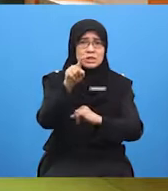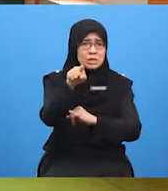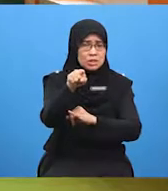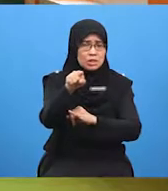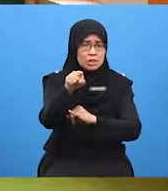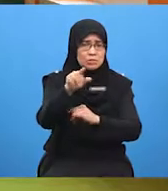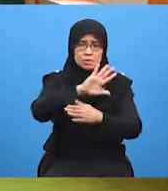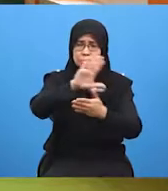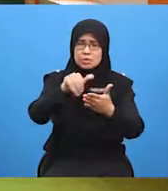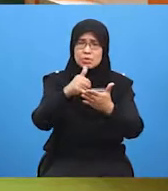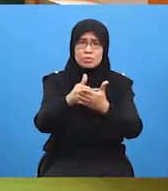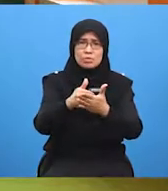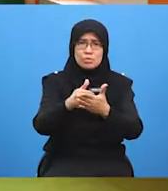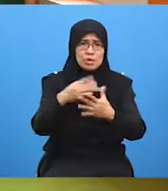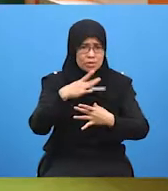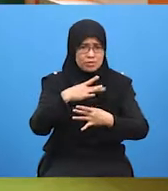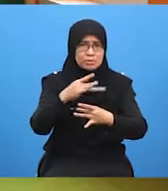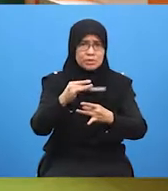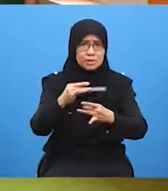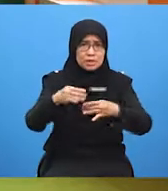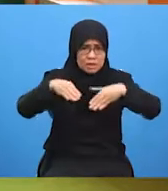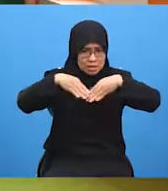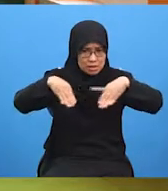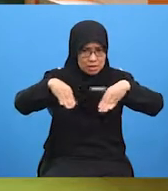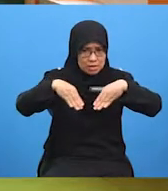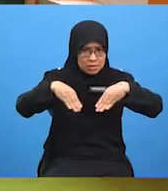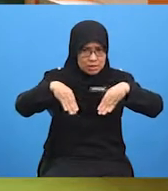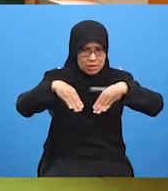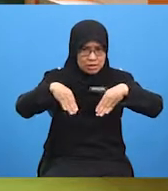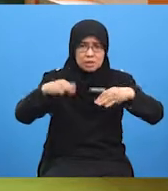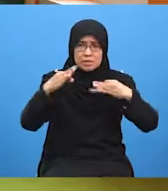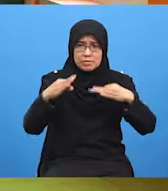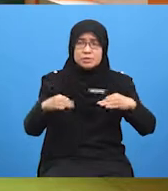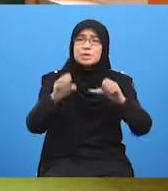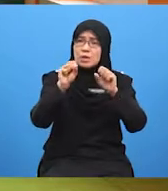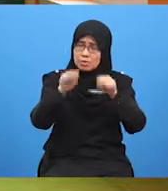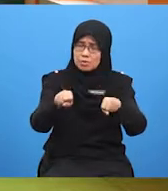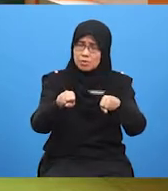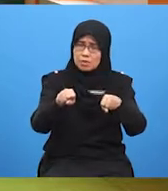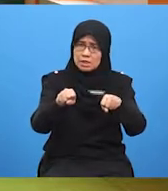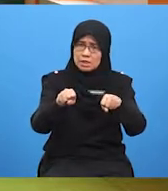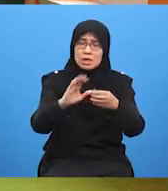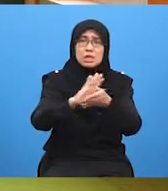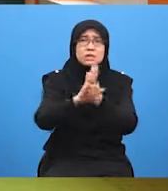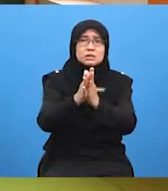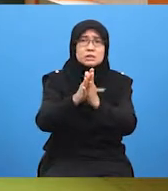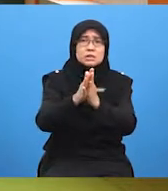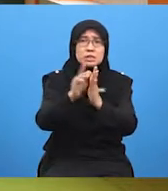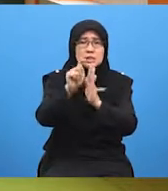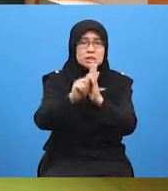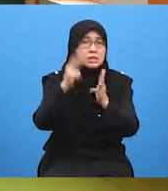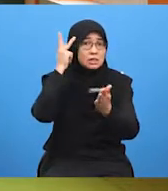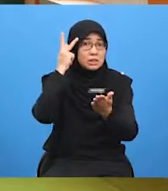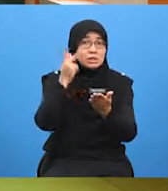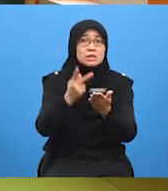meminati bidang fesyen, kamu juga boleh menjadi terkenal seperti ketiga-tiga tokoh kita ini. Ayuh kita